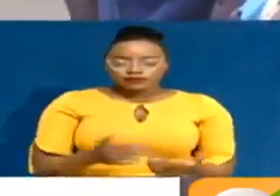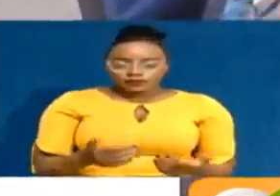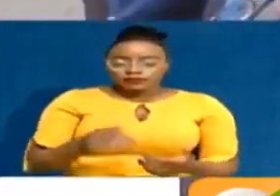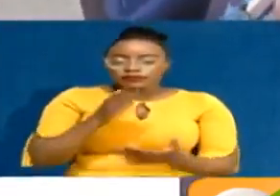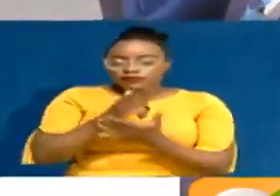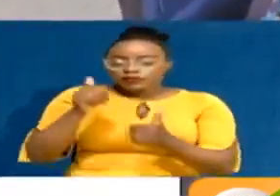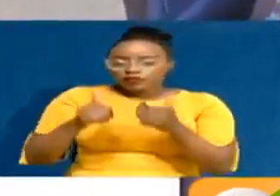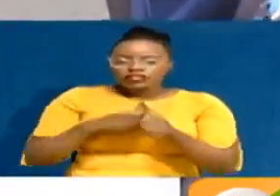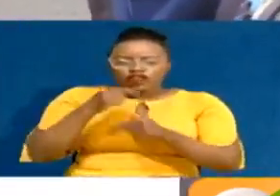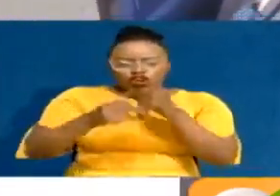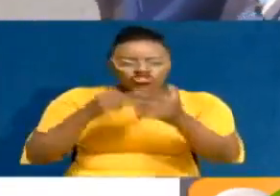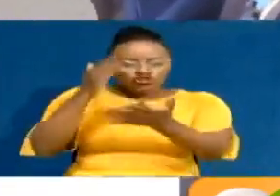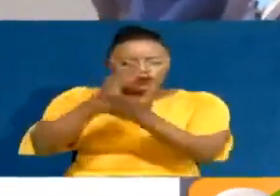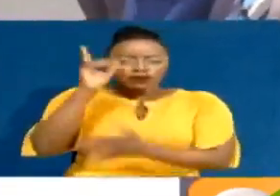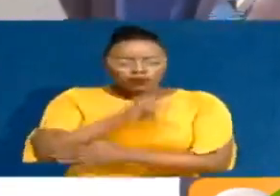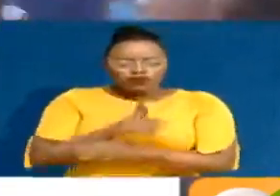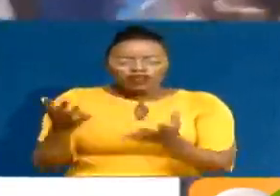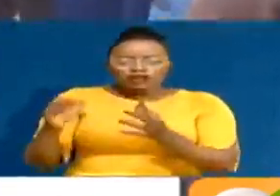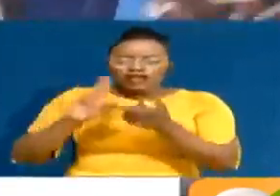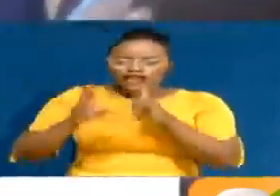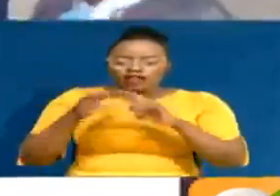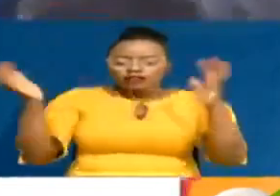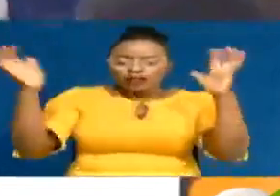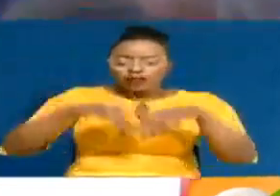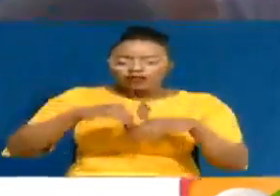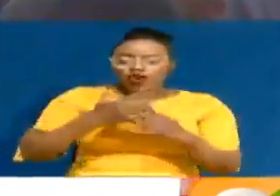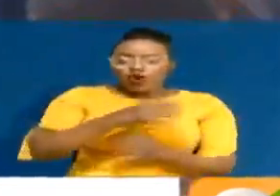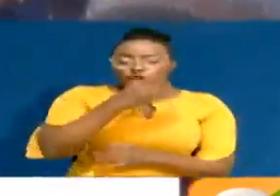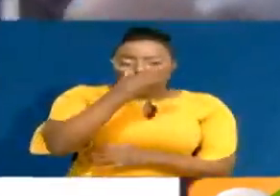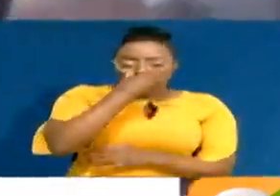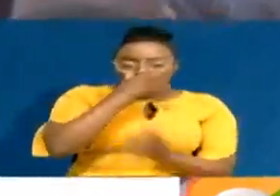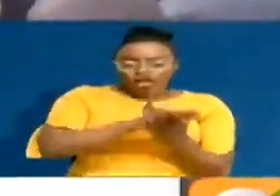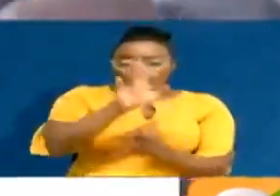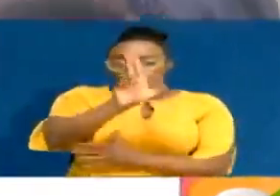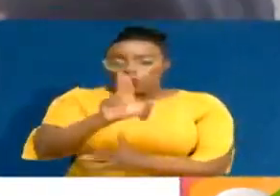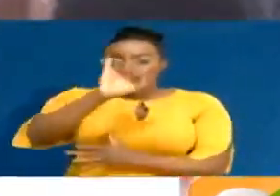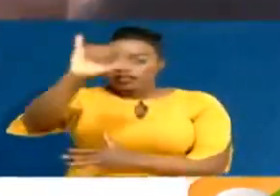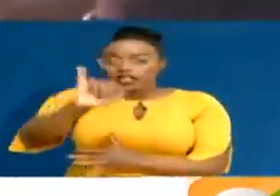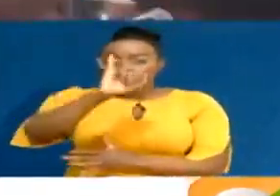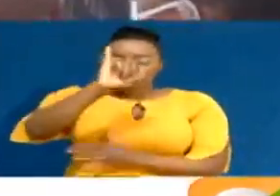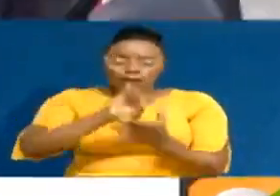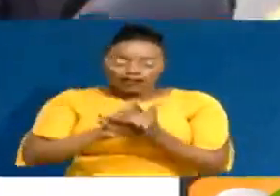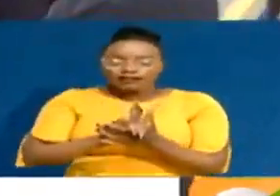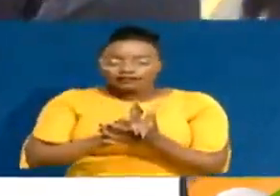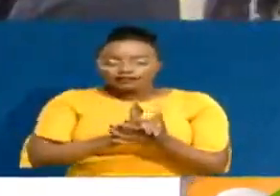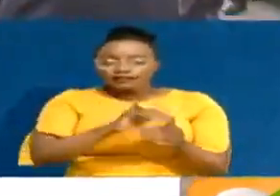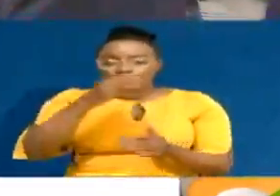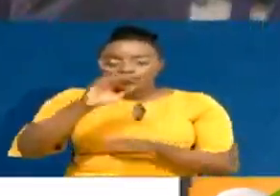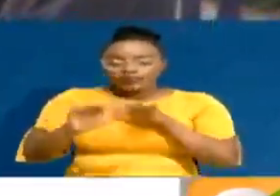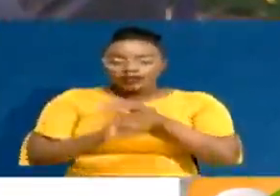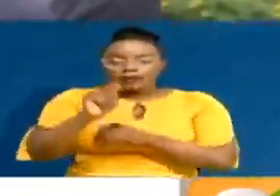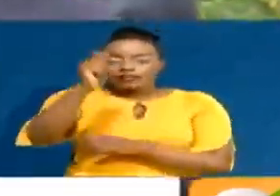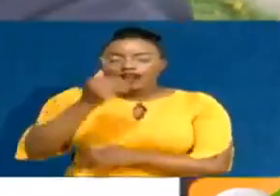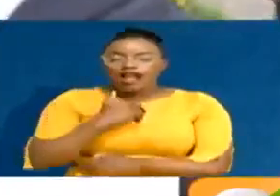Katika kile kinachozidi kuwa thibitisho la kusambaratika kwa ndoa ya kisiasa ya Uhuruto kwenye himaya ya chama cha Jubilee, Naibu Rais William